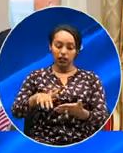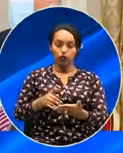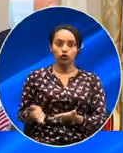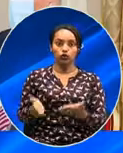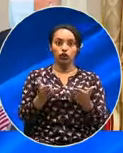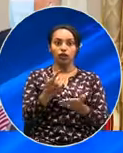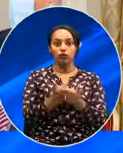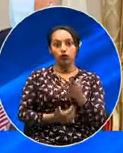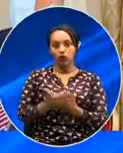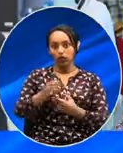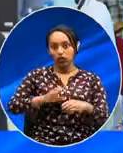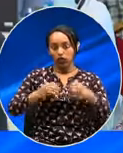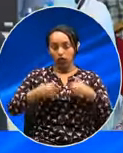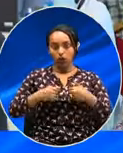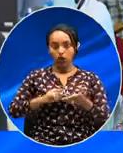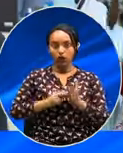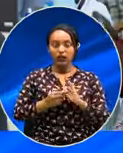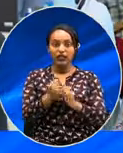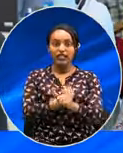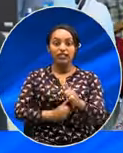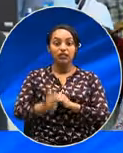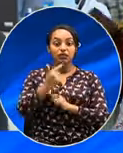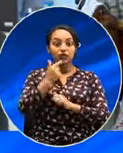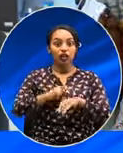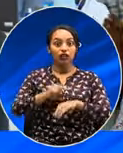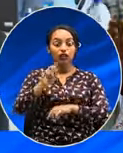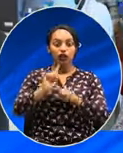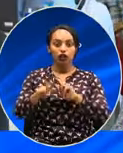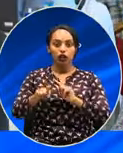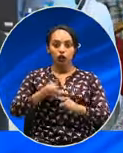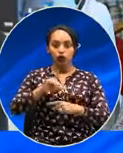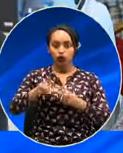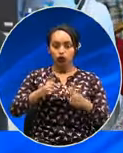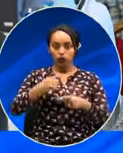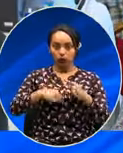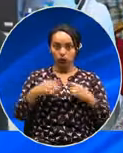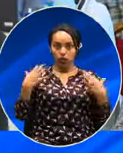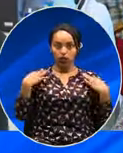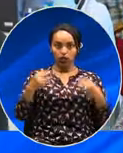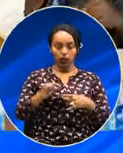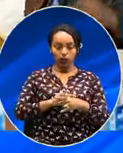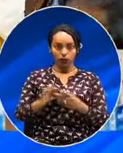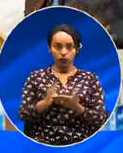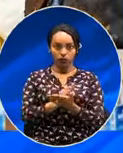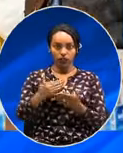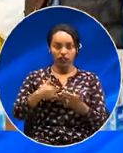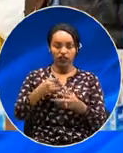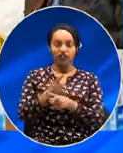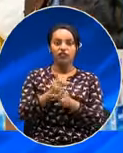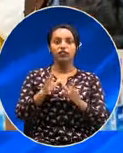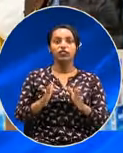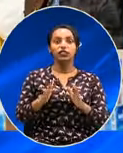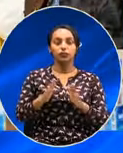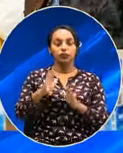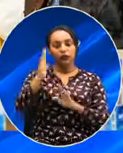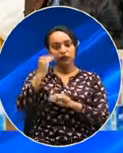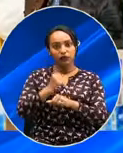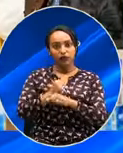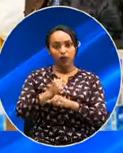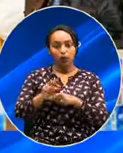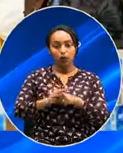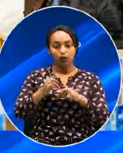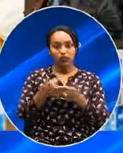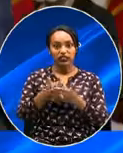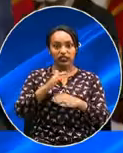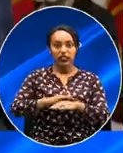ጥናቶች ቀርበው ውይይት ተደርጓል ማለት ነው። ቀደም ብዬ የጠቀስኳቸው ከተለያዩ ክልሎች የመጡ የጤና ባለሙያዎች ተሳትፏል። የፍትህ መስኩ